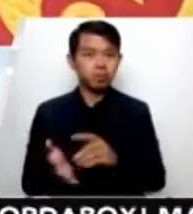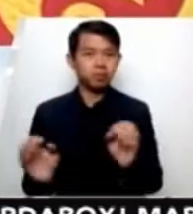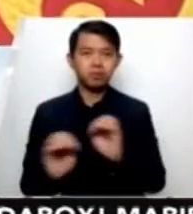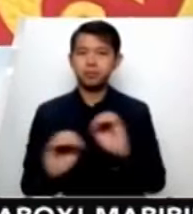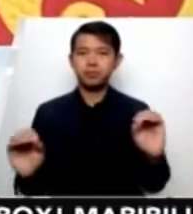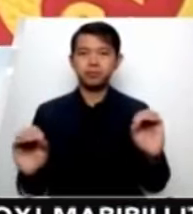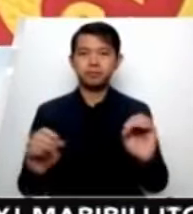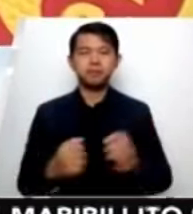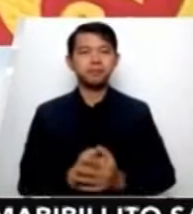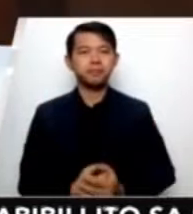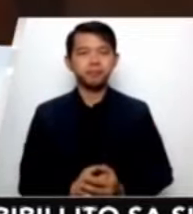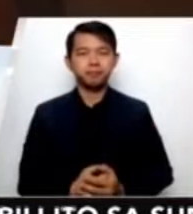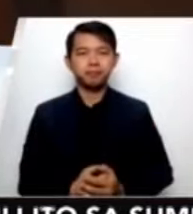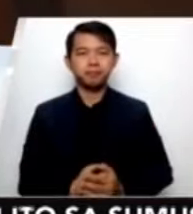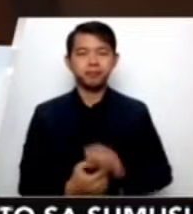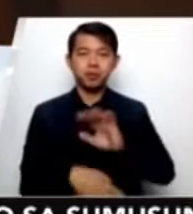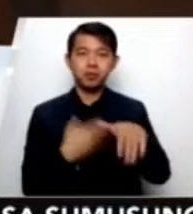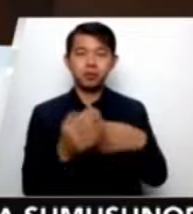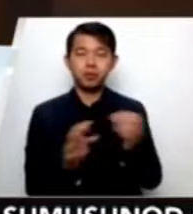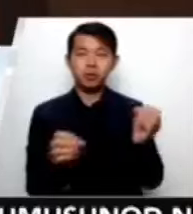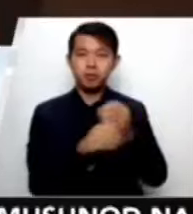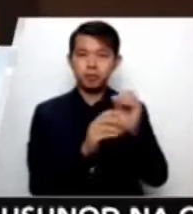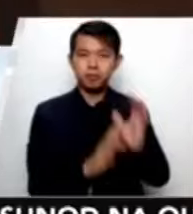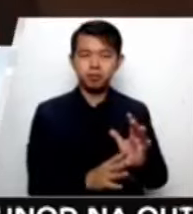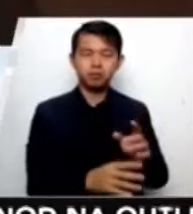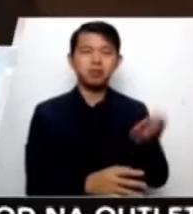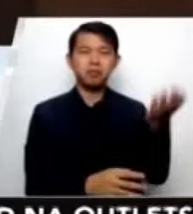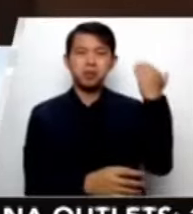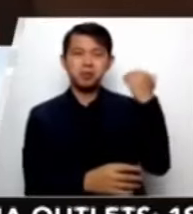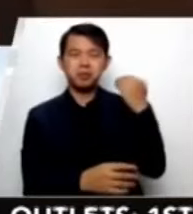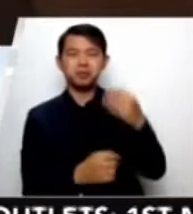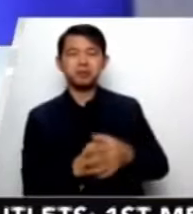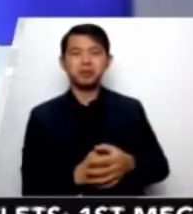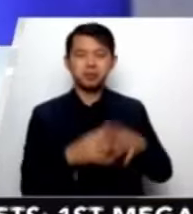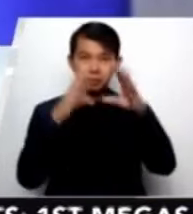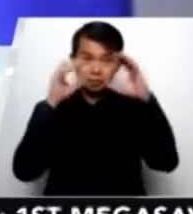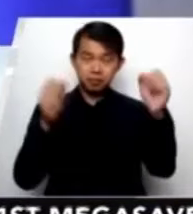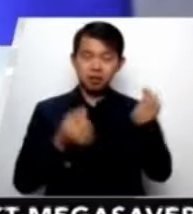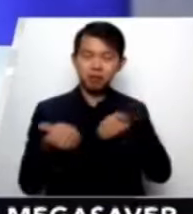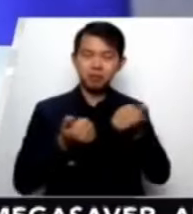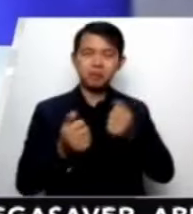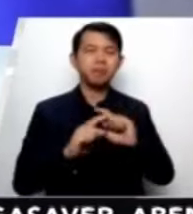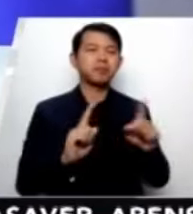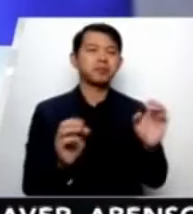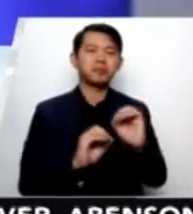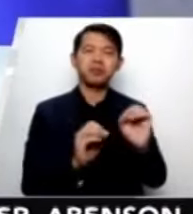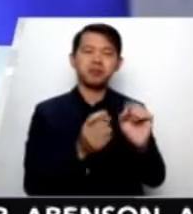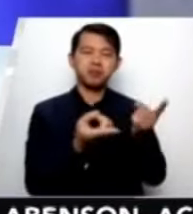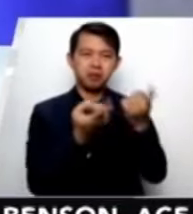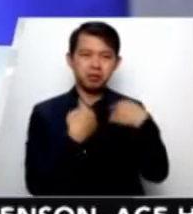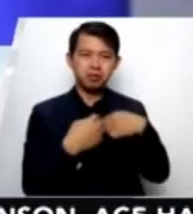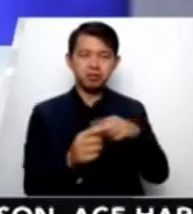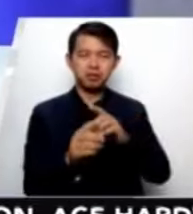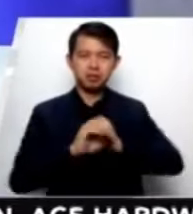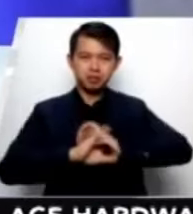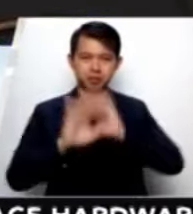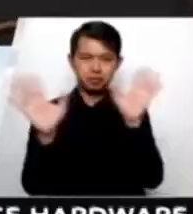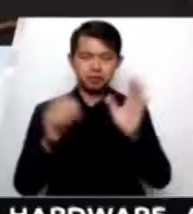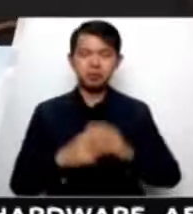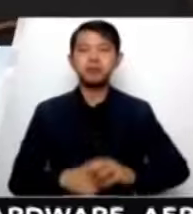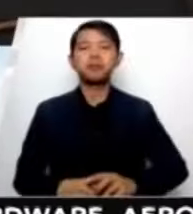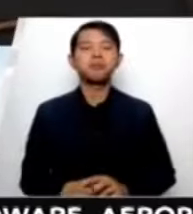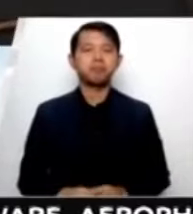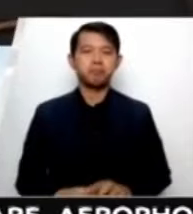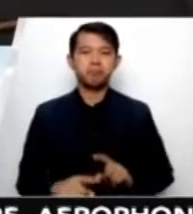mga opisyal ng nakaraang administrasyon pero wala pa raw diretsyang sagot ang mga ito. Lilinawin daw niya ito sa Chinese